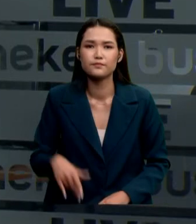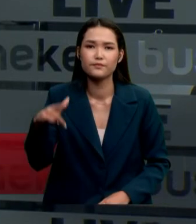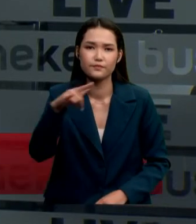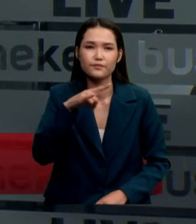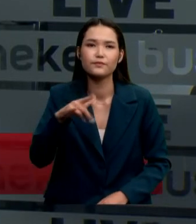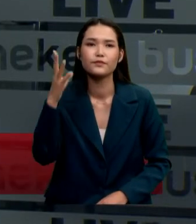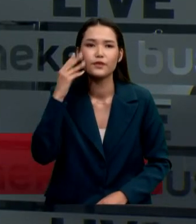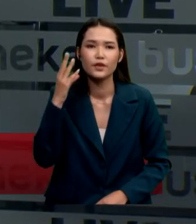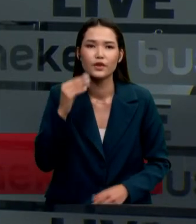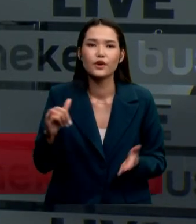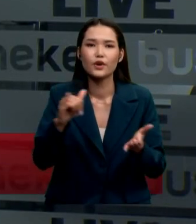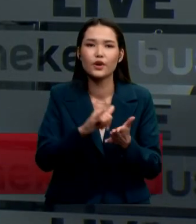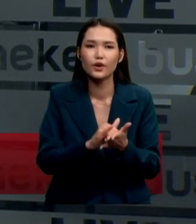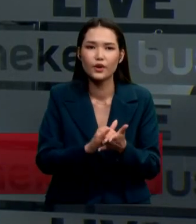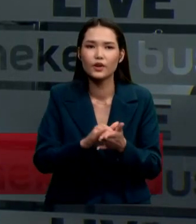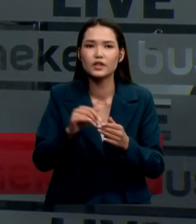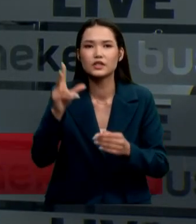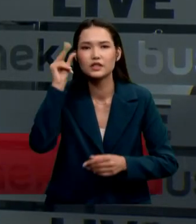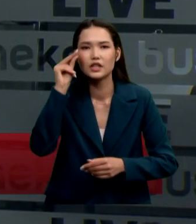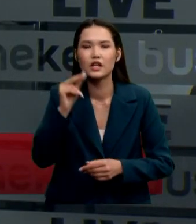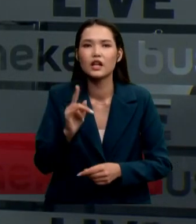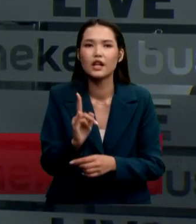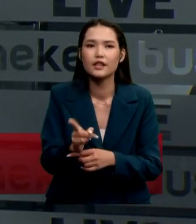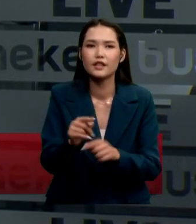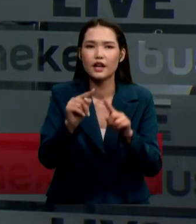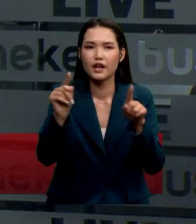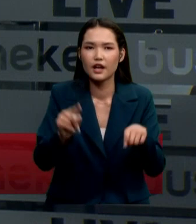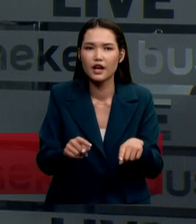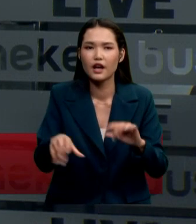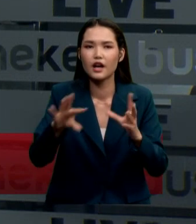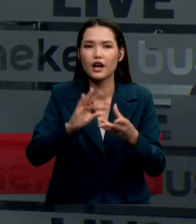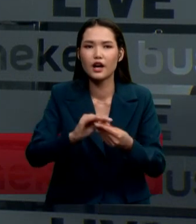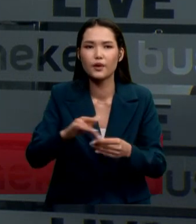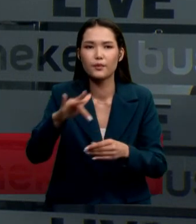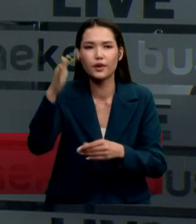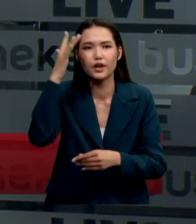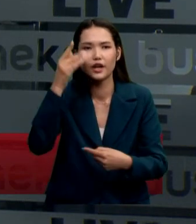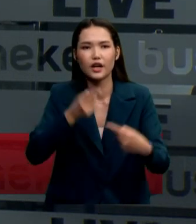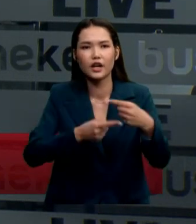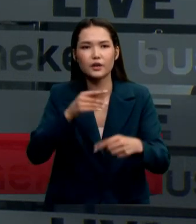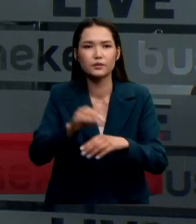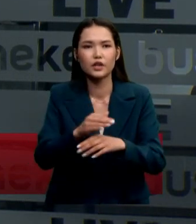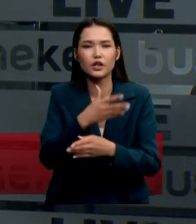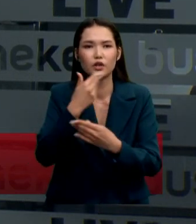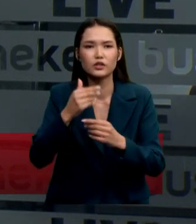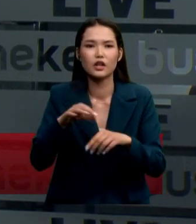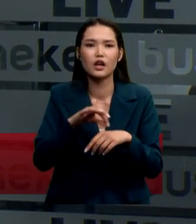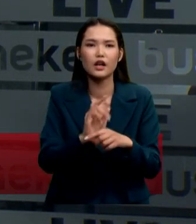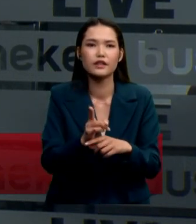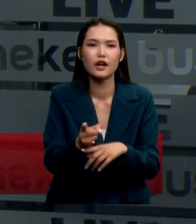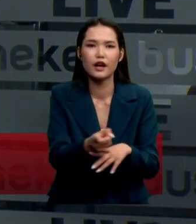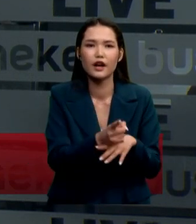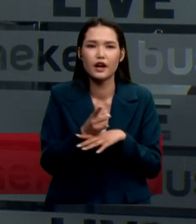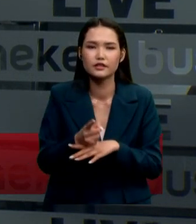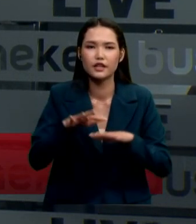В аэропорту Алматы установят стенды с расценками за такси. Таким образом, в городе намерены бороться с недобросовестными перевозчиками. В